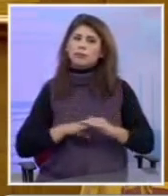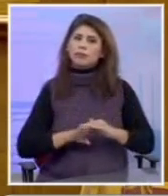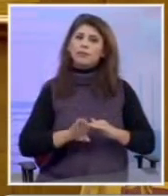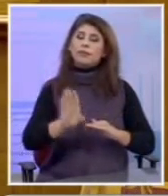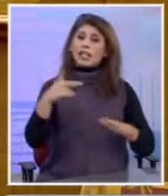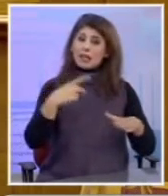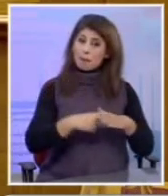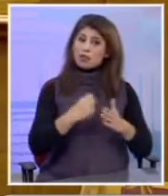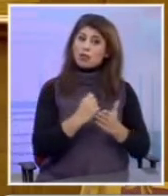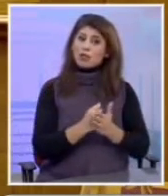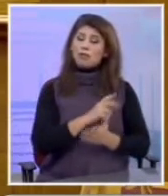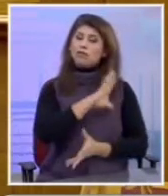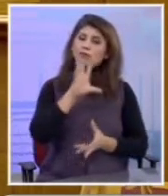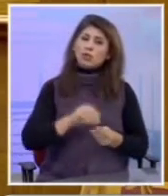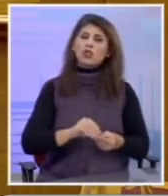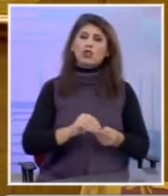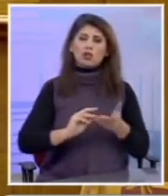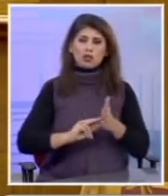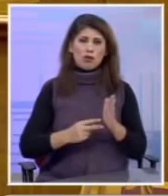των τραπεζών όσο και του συνόλου της οικονομίας.